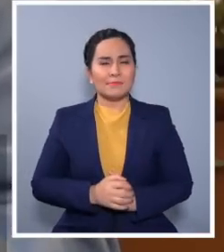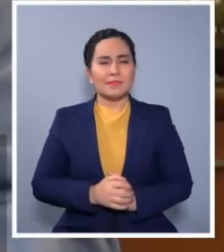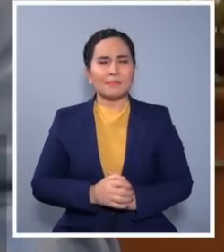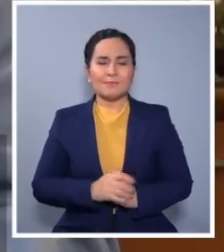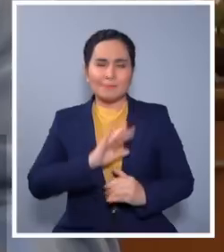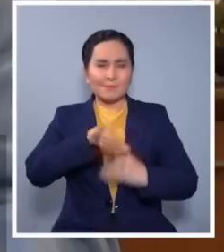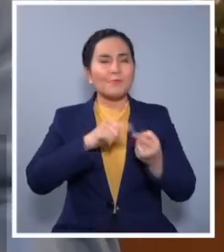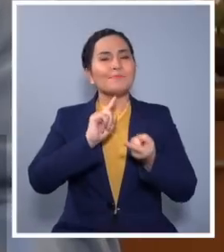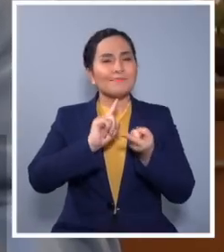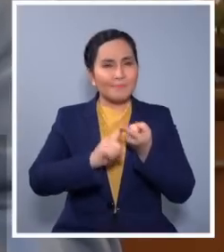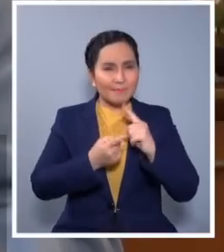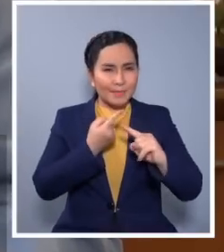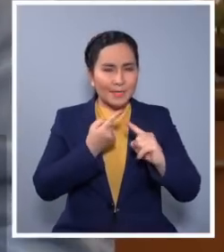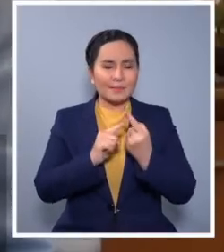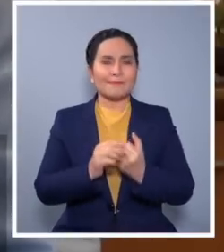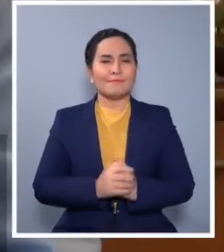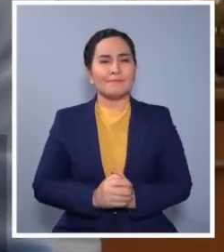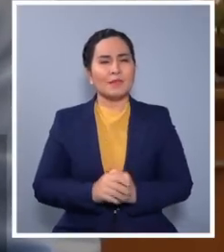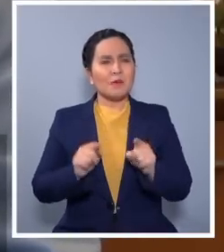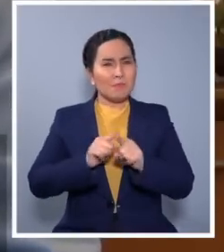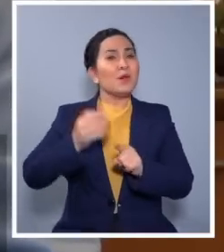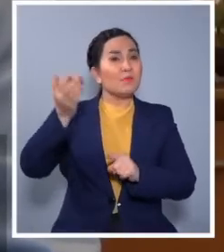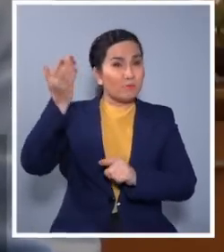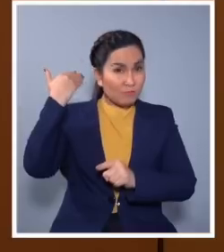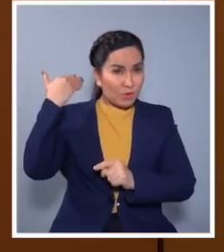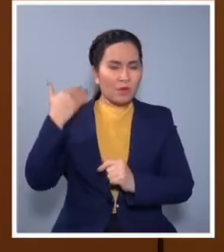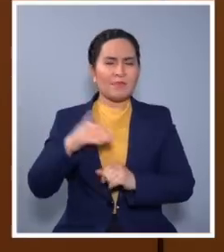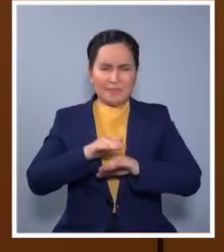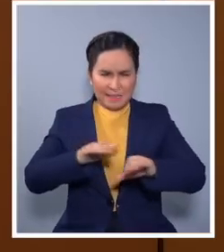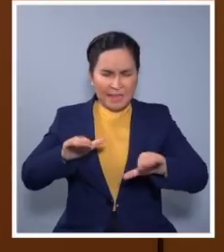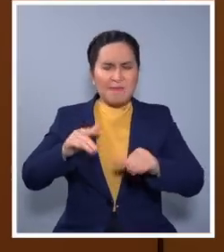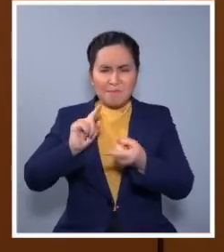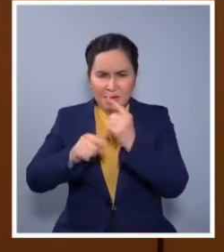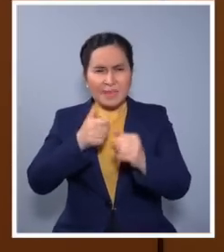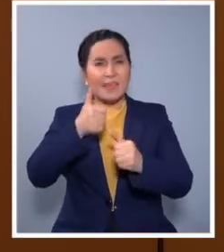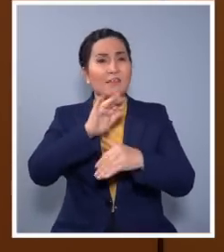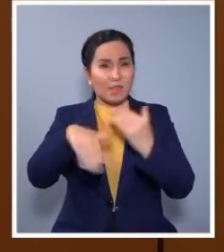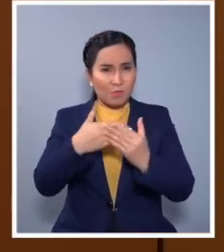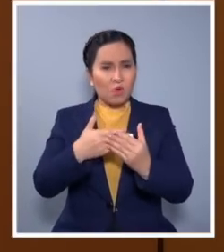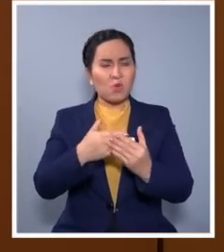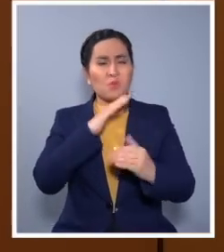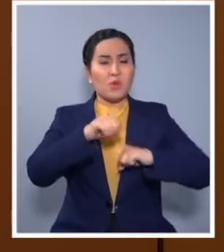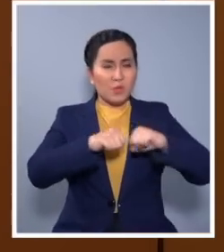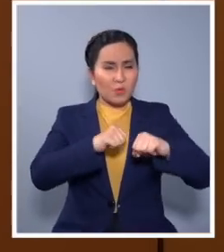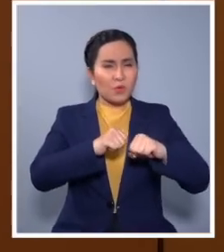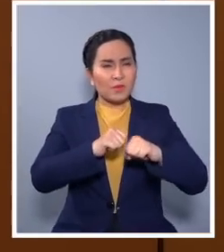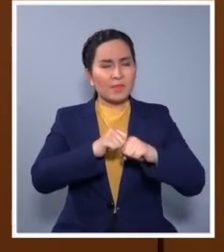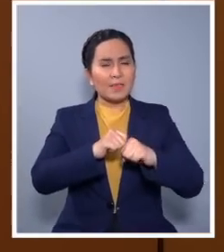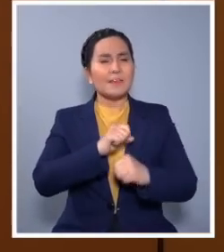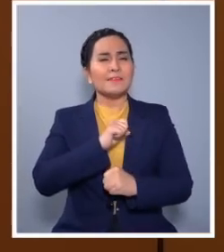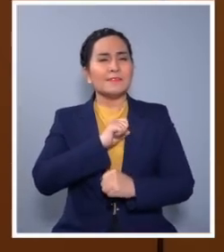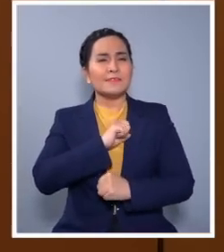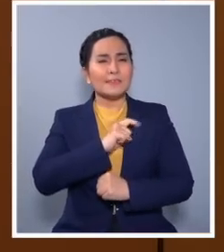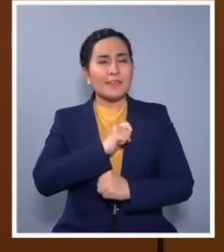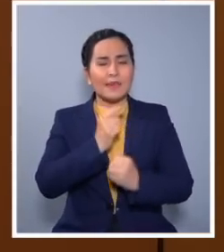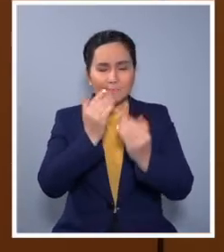กันเหมือนกับในสมัยที่ท่านเป็นเด็กถ้าเป็นเยาวชนที่นับถือศาสนาอิสลาม